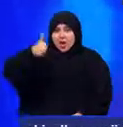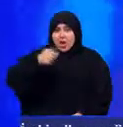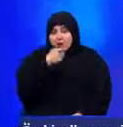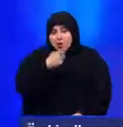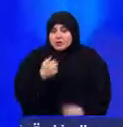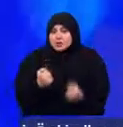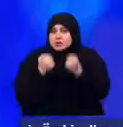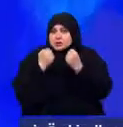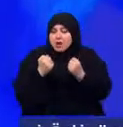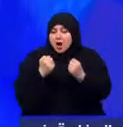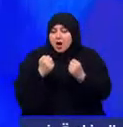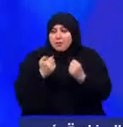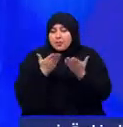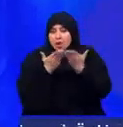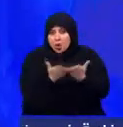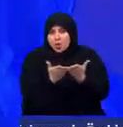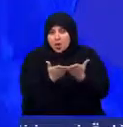دون الوصول